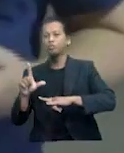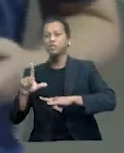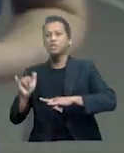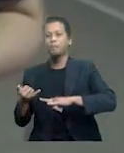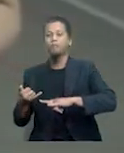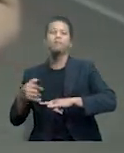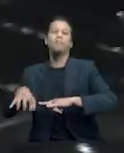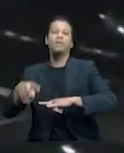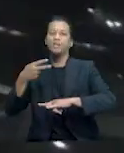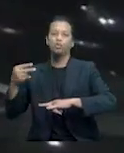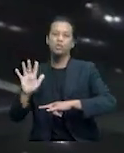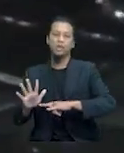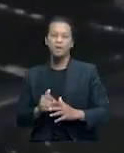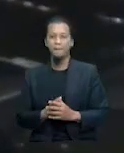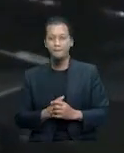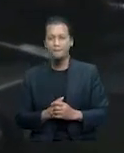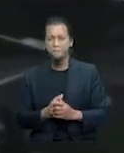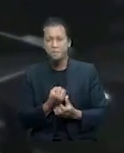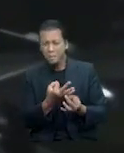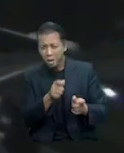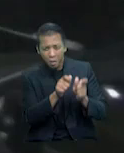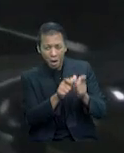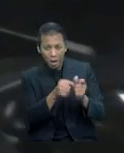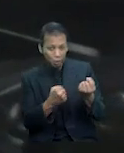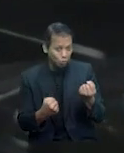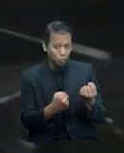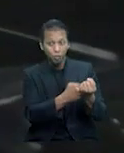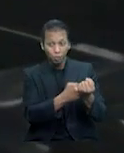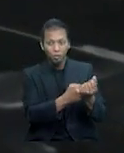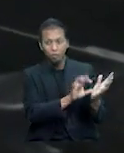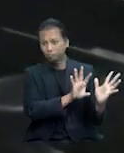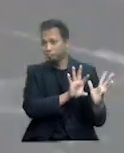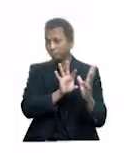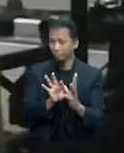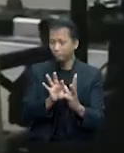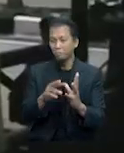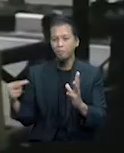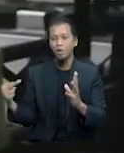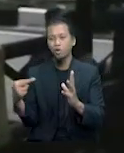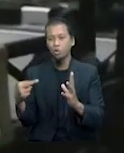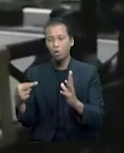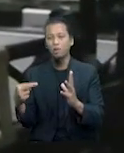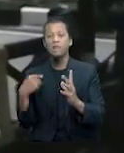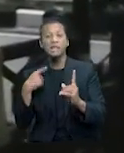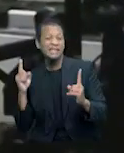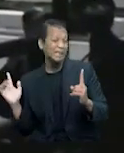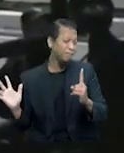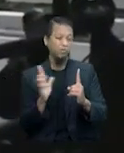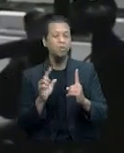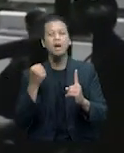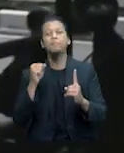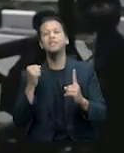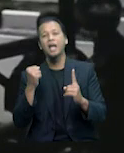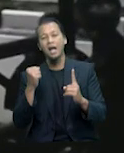juga sengaja datang ke bandara untuk menyambut tim Argentina meski tidak bisa mendekat. Sensasi atau apa? Jadi